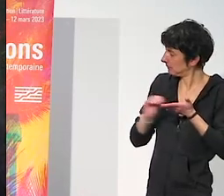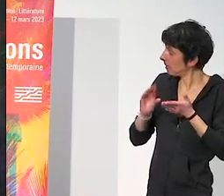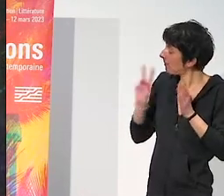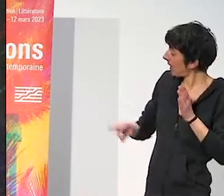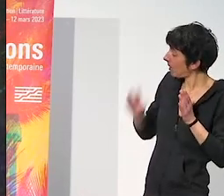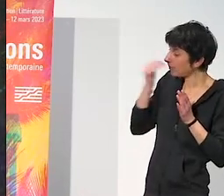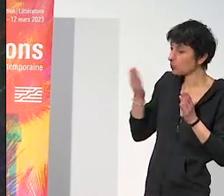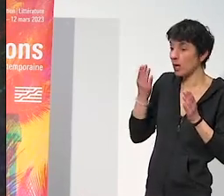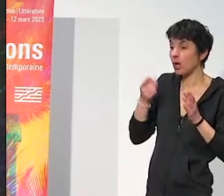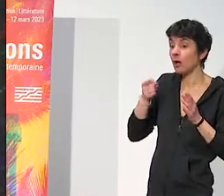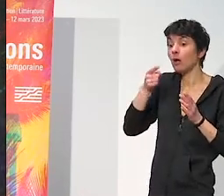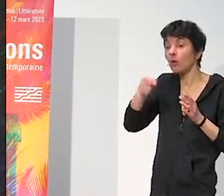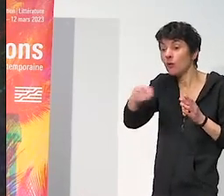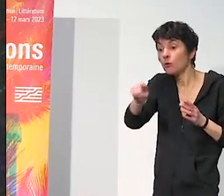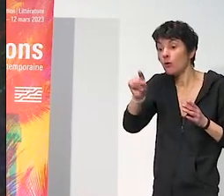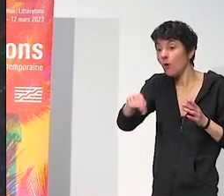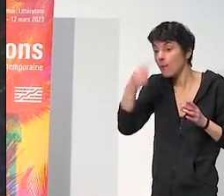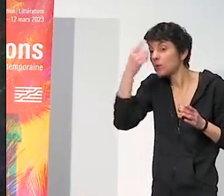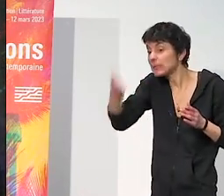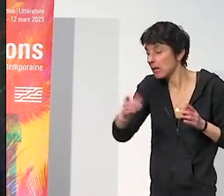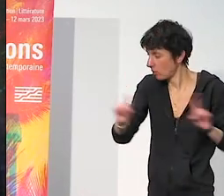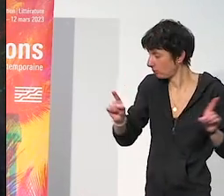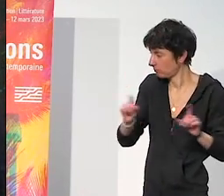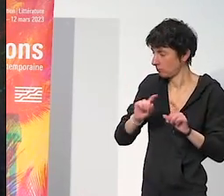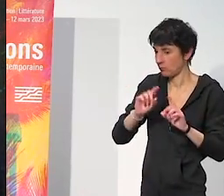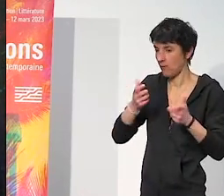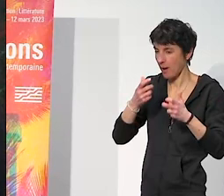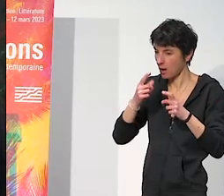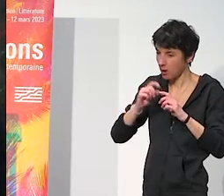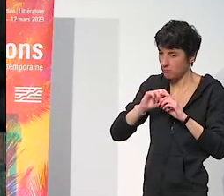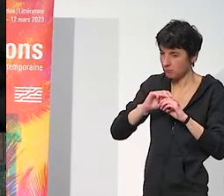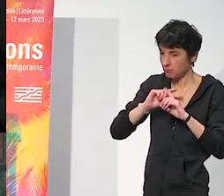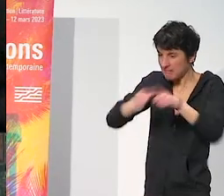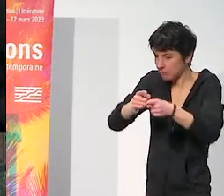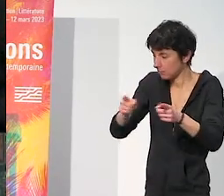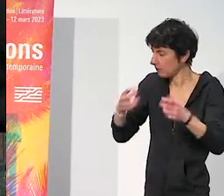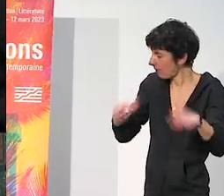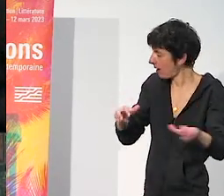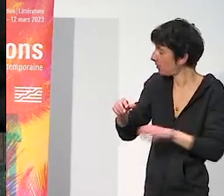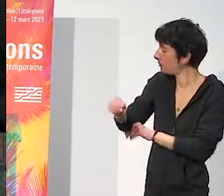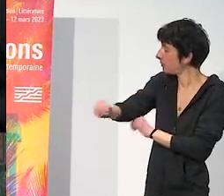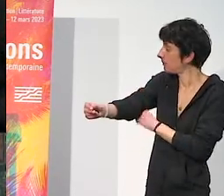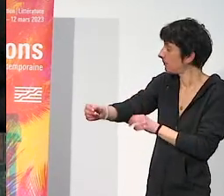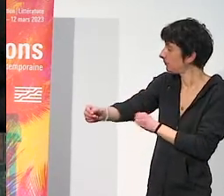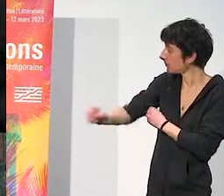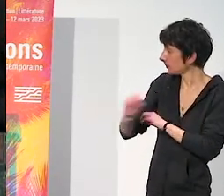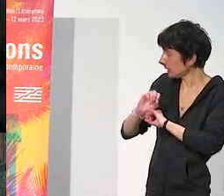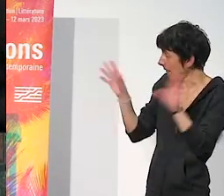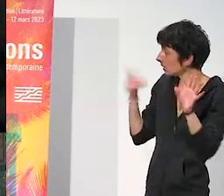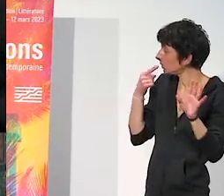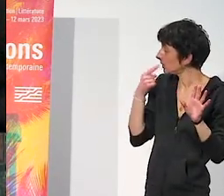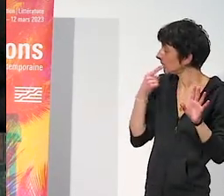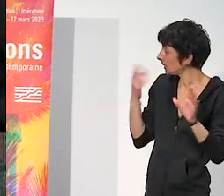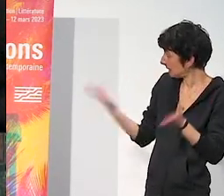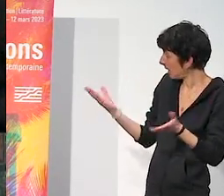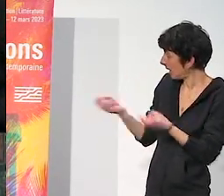de dire qu'est-ce qu'il faut en penser. Je pense pas. Enfin, je crois pas. En fait, c'est clair. Enfin, oui. Il suffit d'énoncer cet